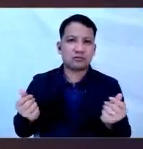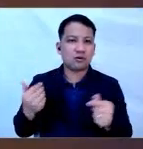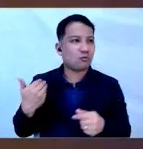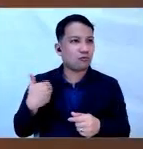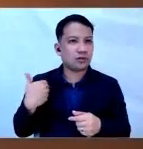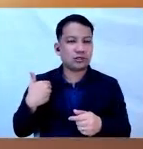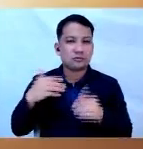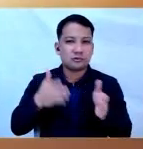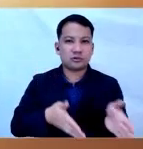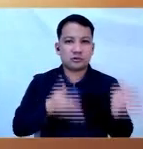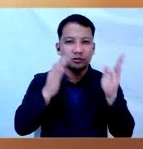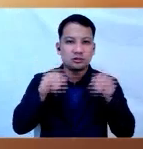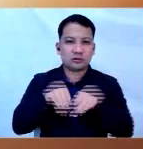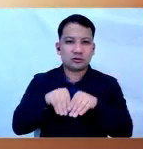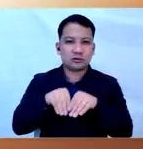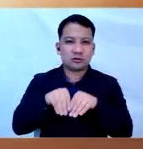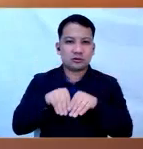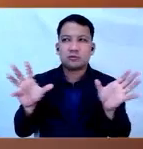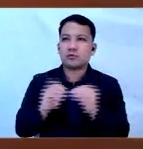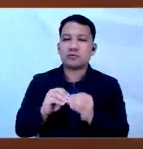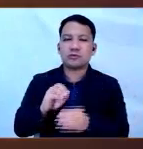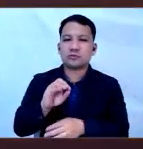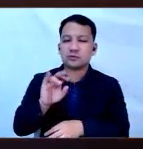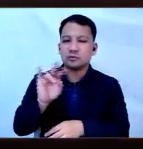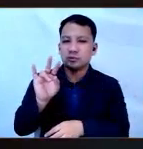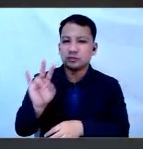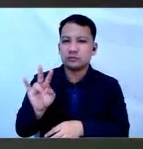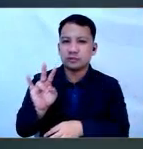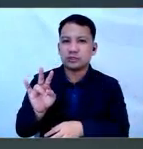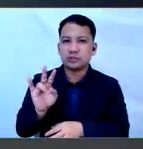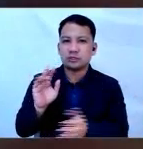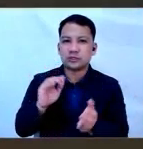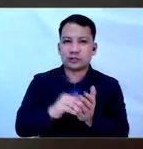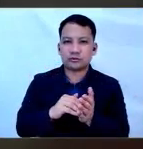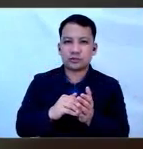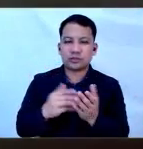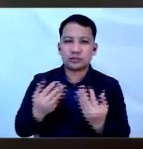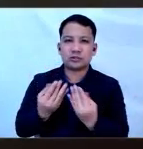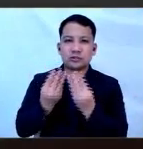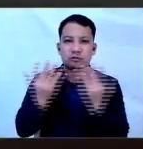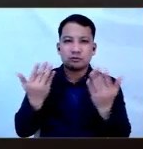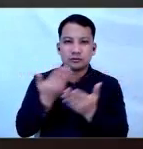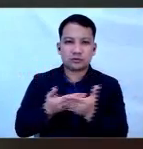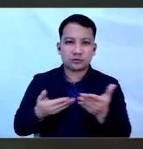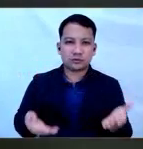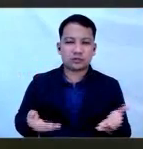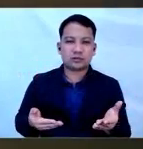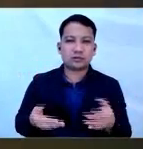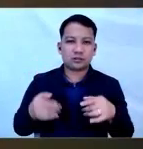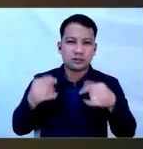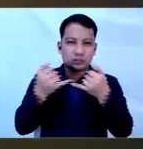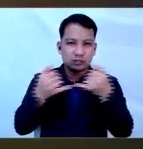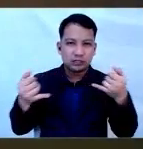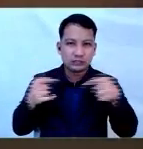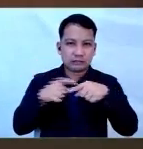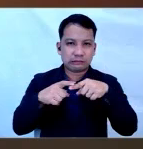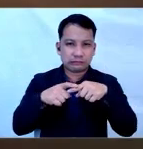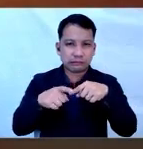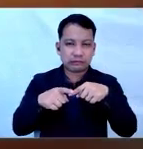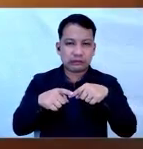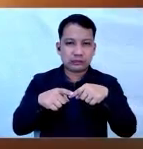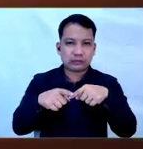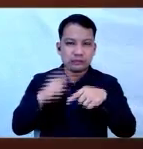gusali. Tinatayang aabot sa 70,000 piso ang nasunog sa mga gamit. Linya ng kuryente ang tinitingnang mitsa ng